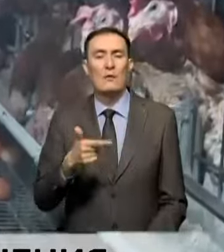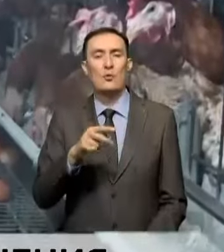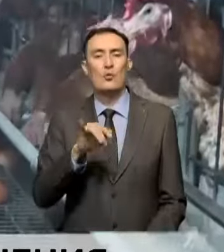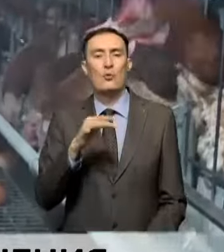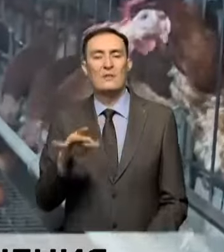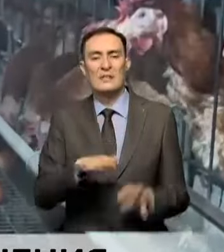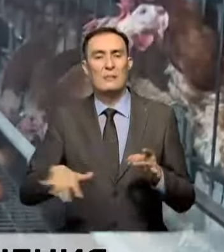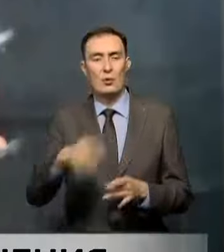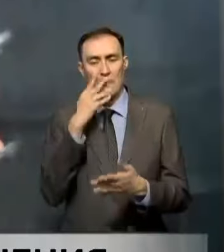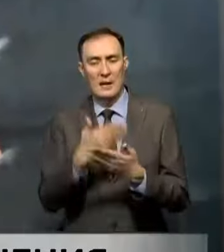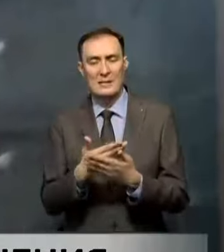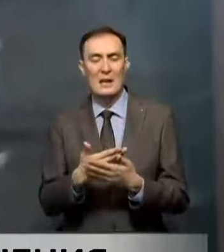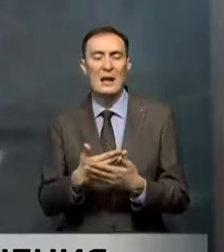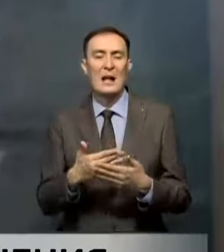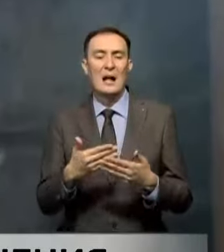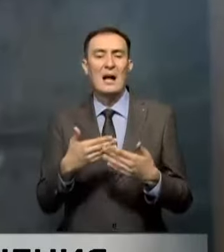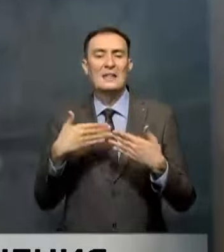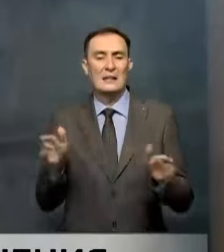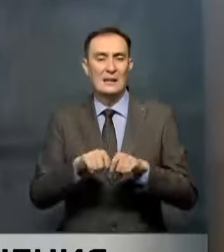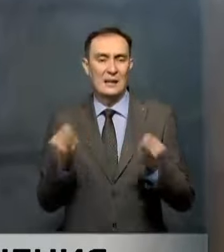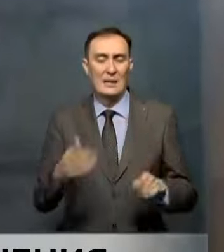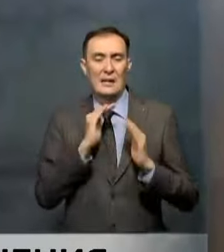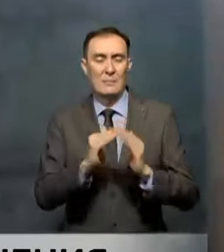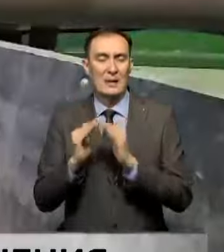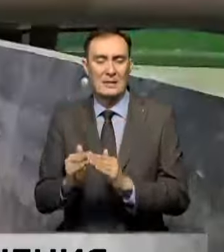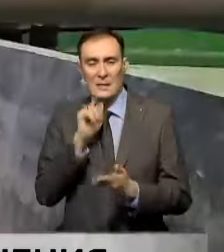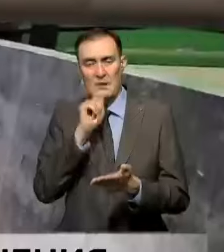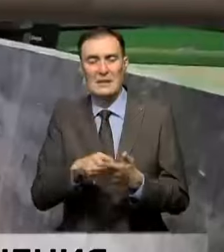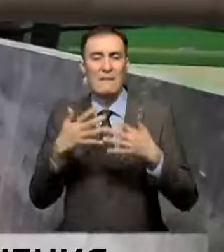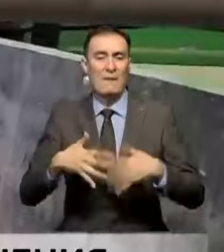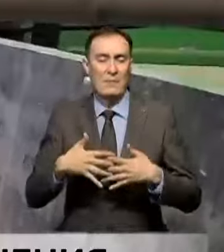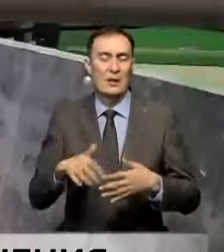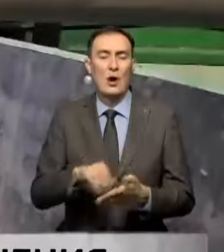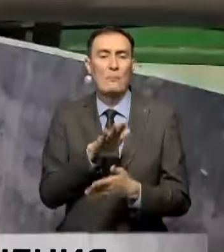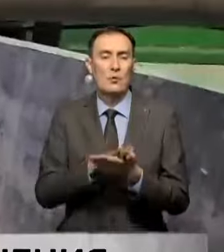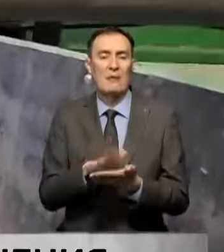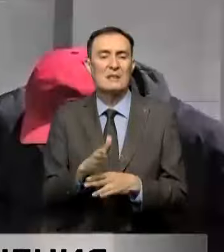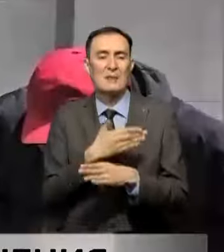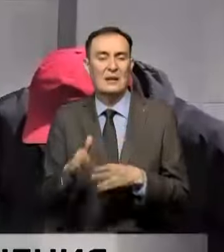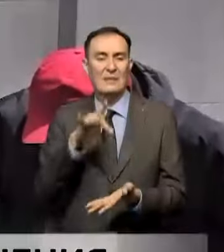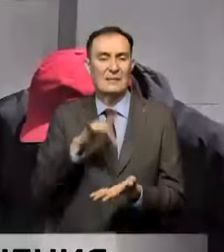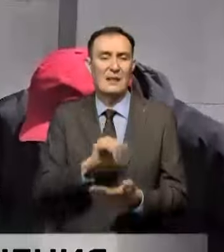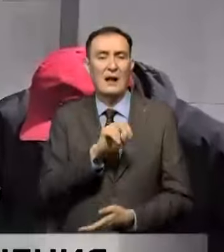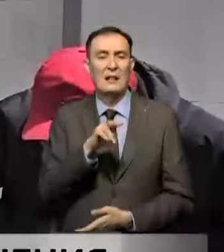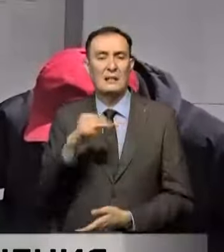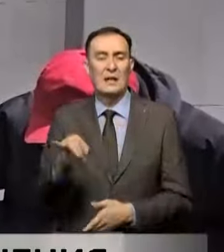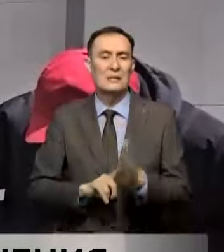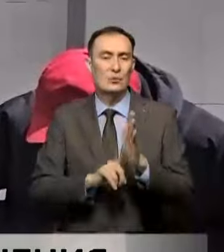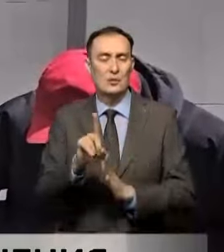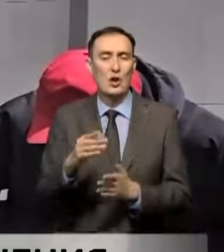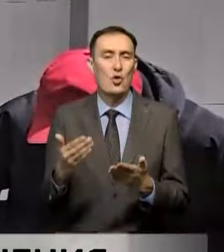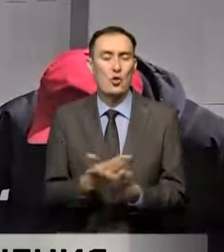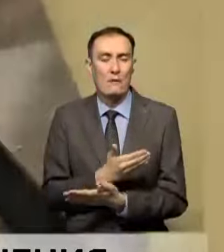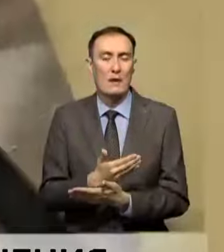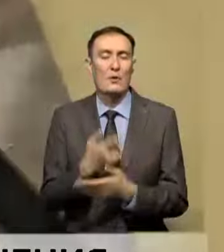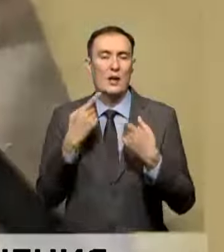области ему показали открытые на заемные средства теплицы и малые птицефабрики. На базе оптово-распределительного центра Алтай запустили